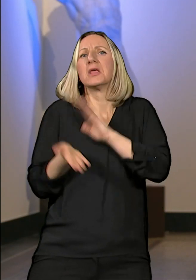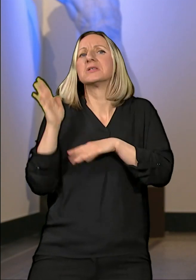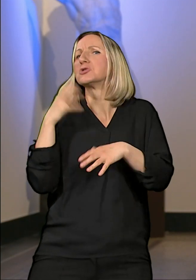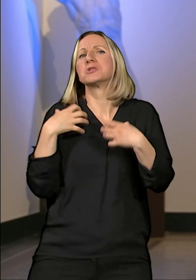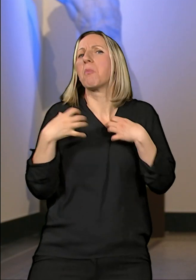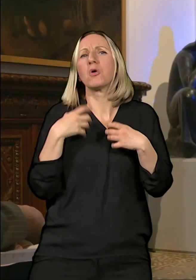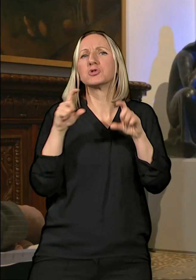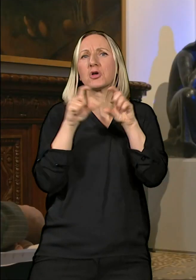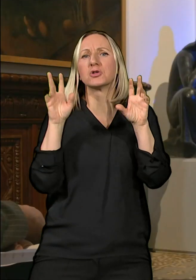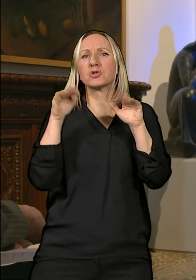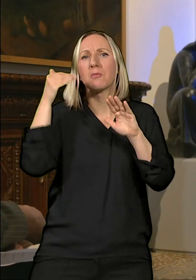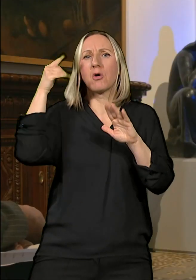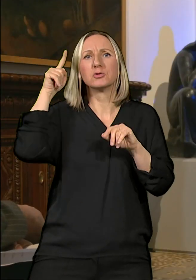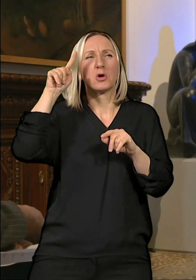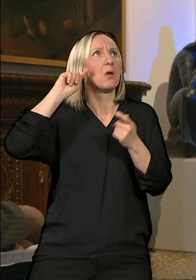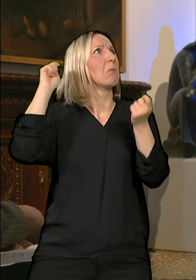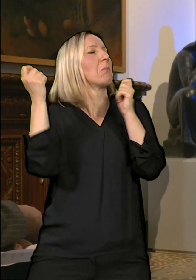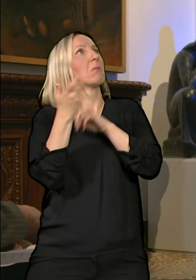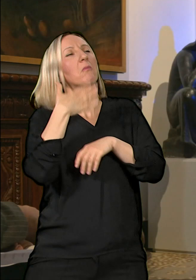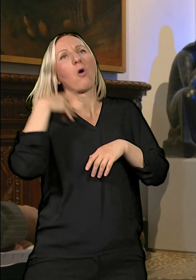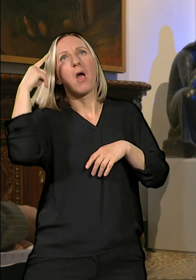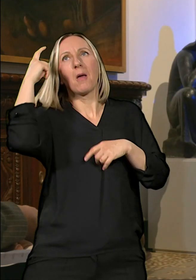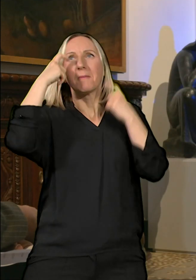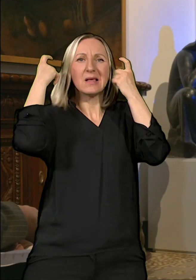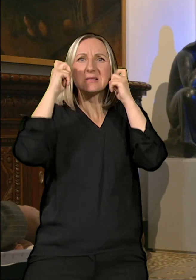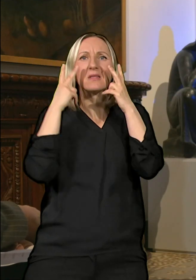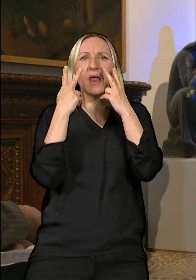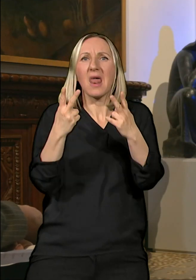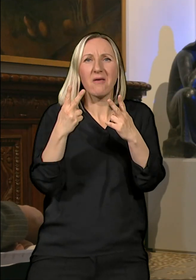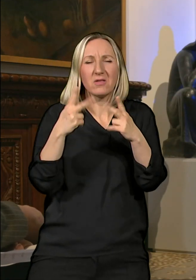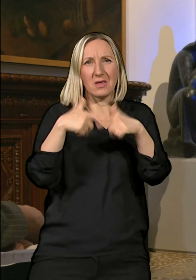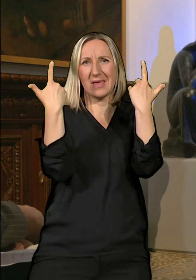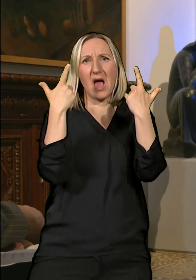može toliko da potone u svoje misli da ne vidi najevidentnije stvari.